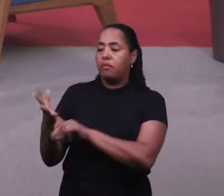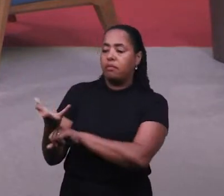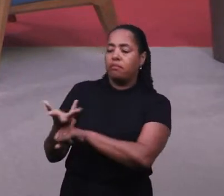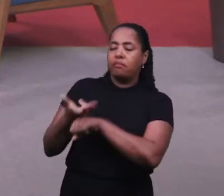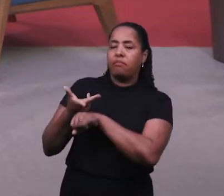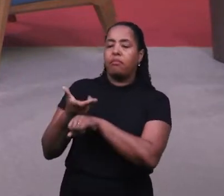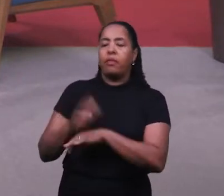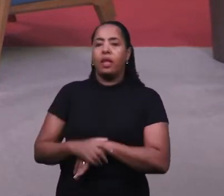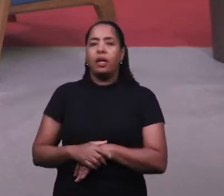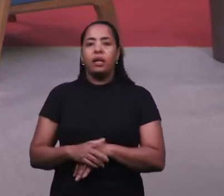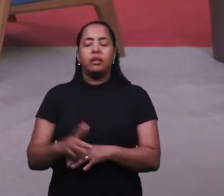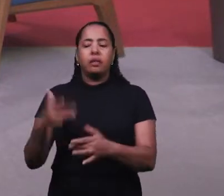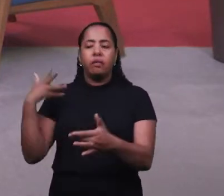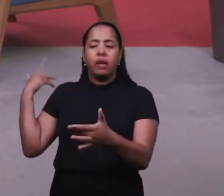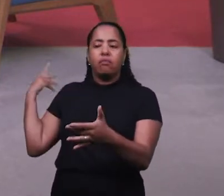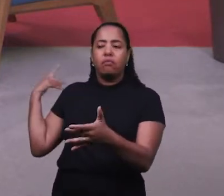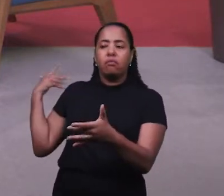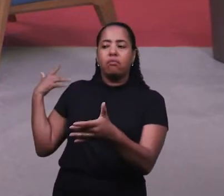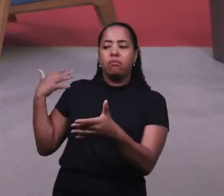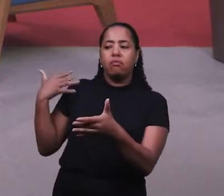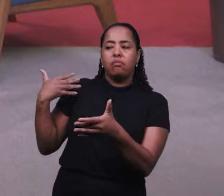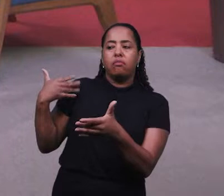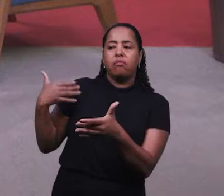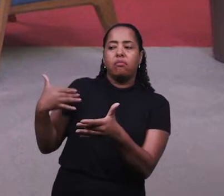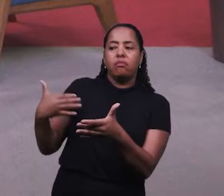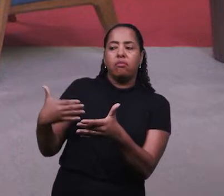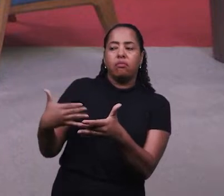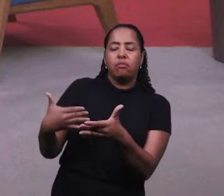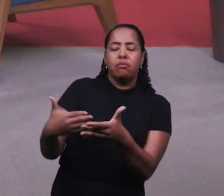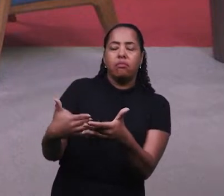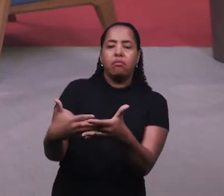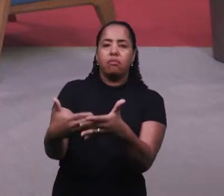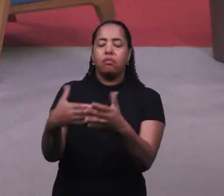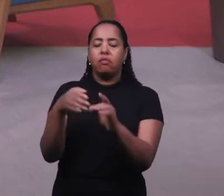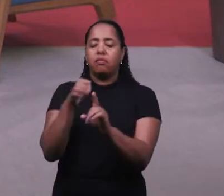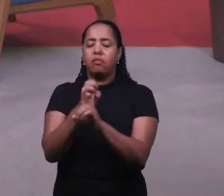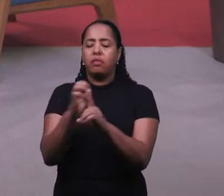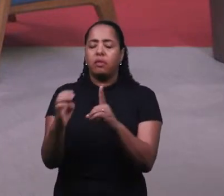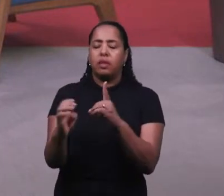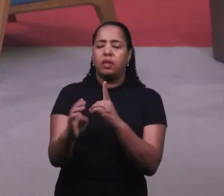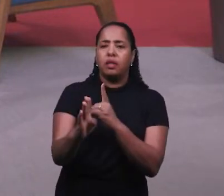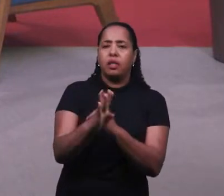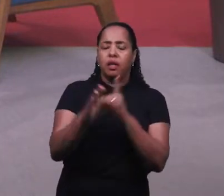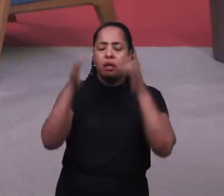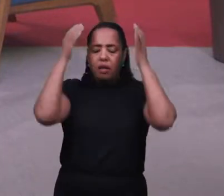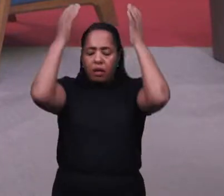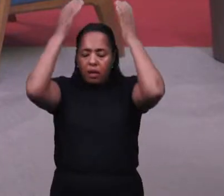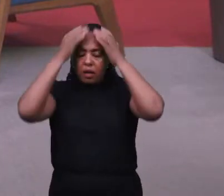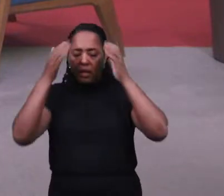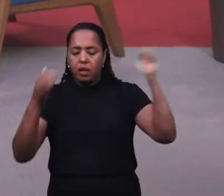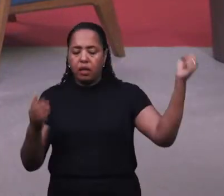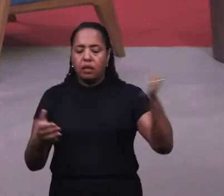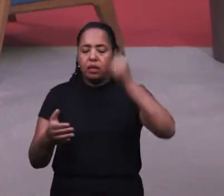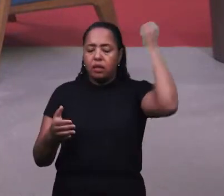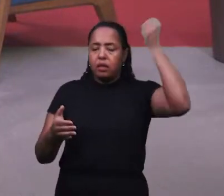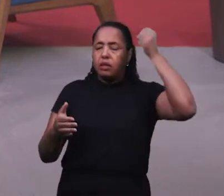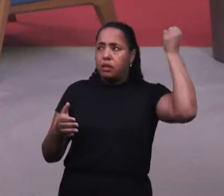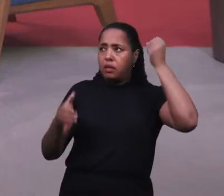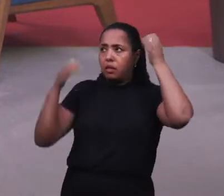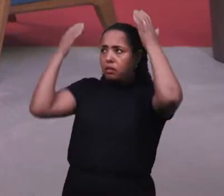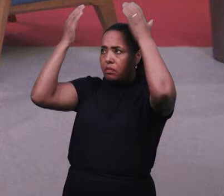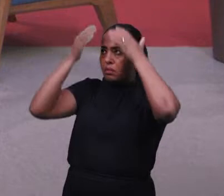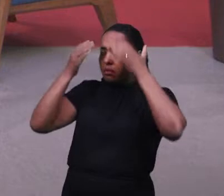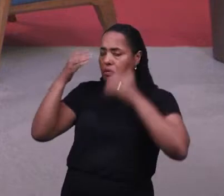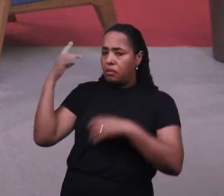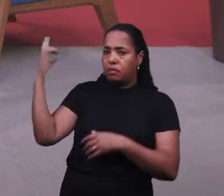que nous voyons une séquence de l'école biblique dominicale, n'est-ce pas? Nous avons vu le gouvernement de Saül, le gouvernement de